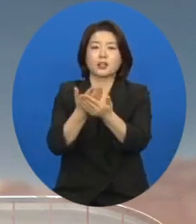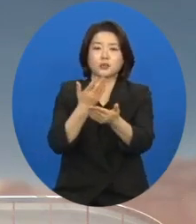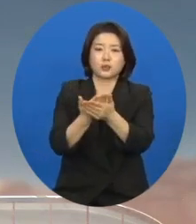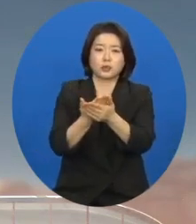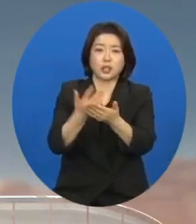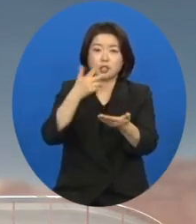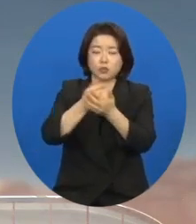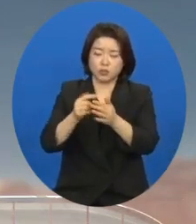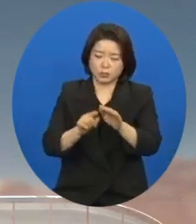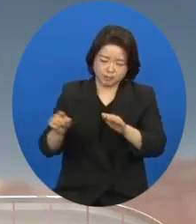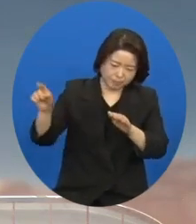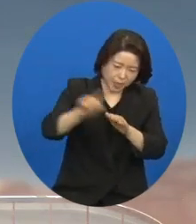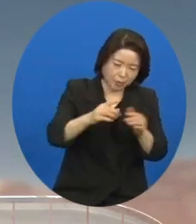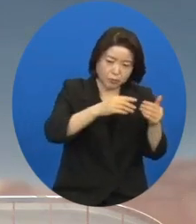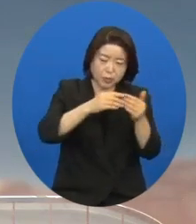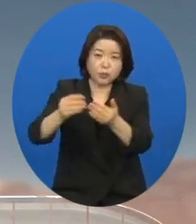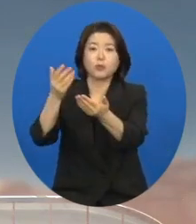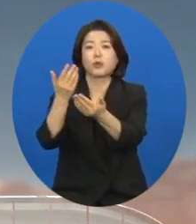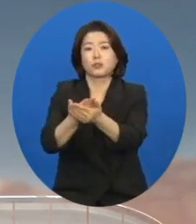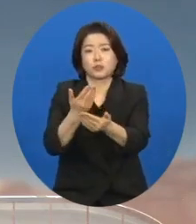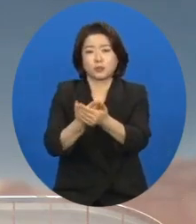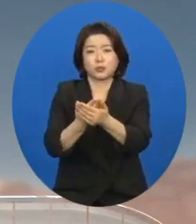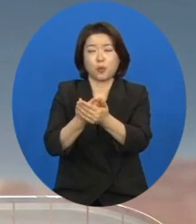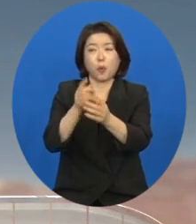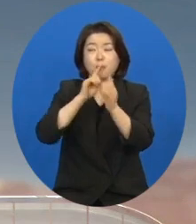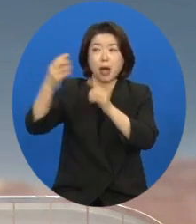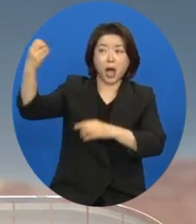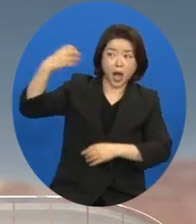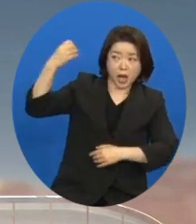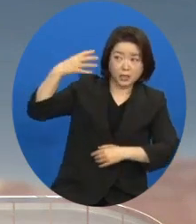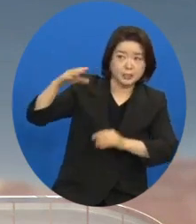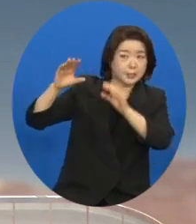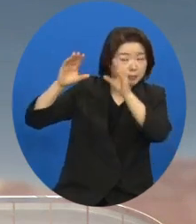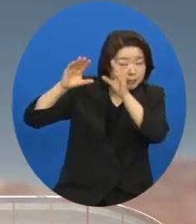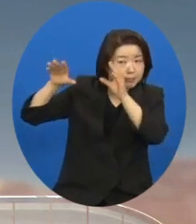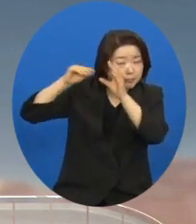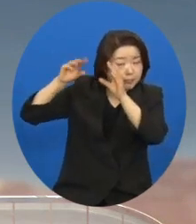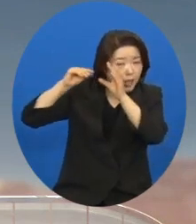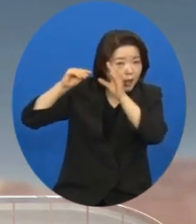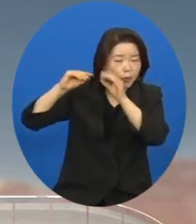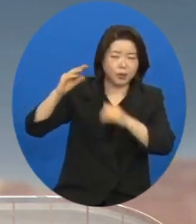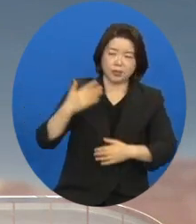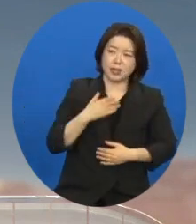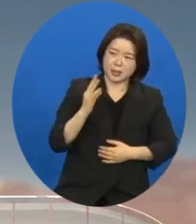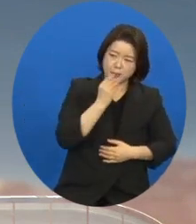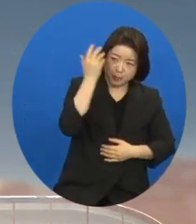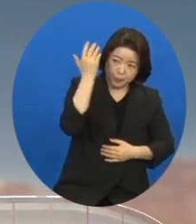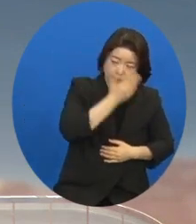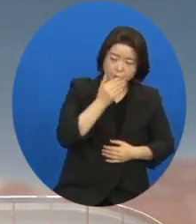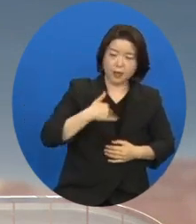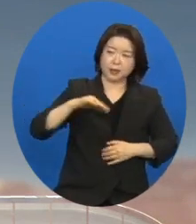앞서서 인도해 주시고 그 말씀하실 때 듣게 하여 주시고 성결케 해 주셔서 또한